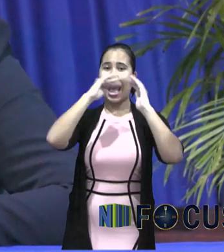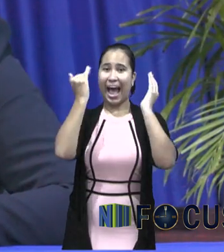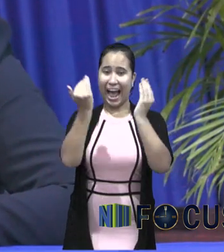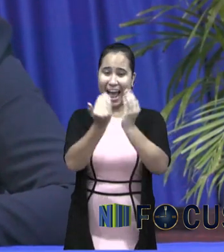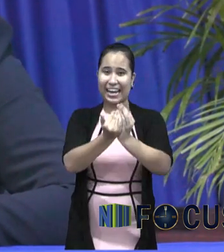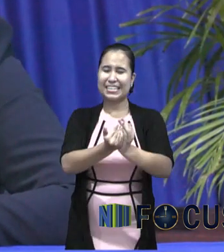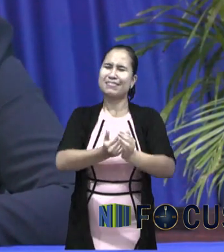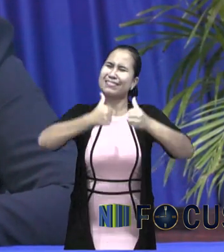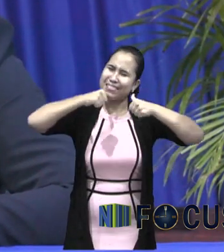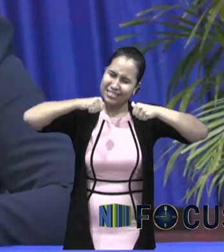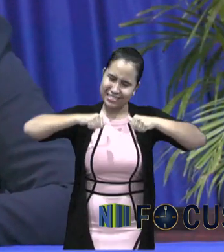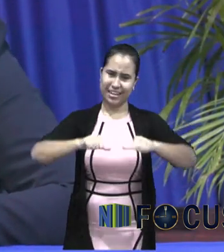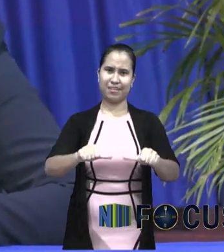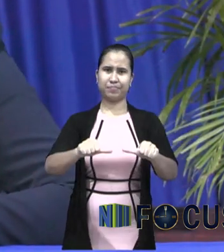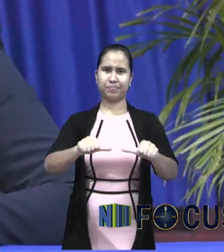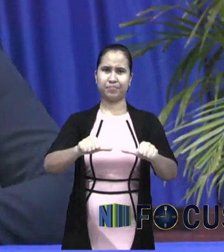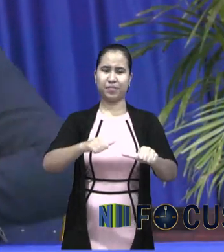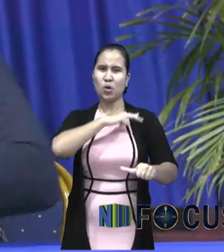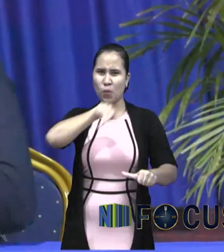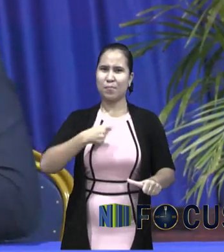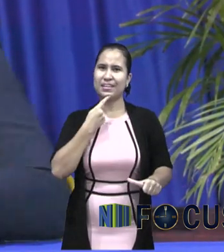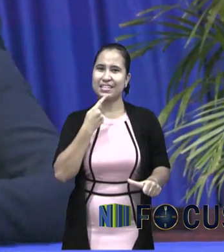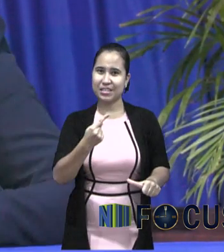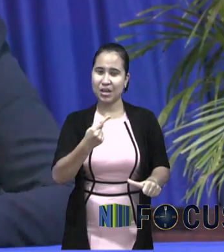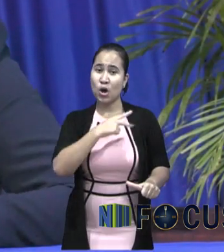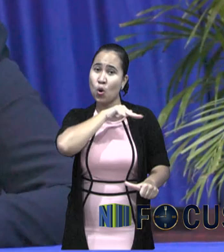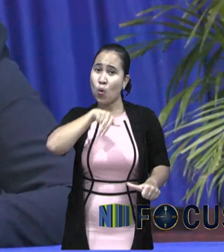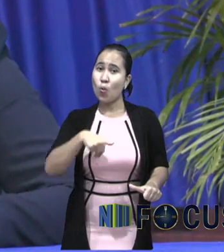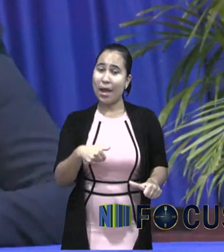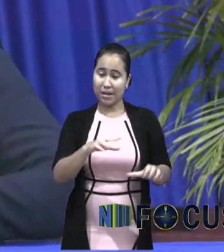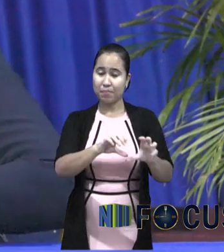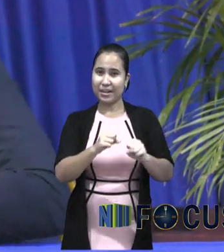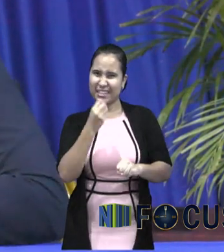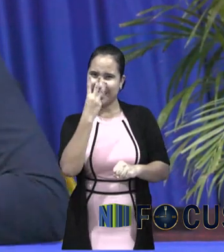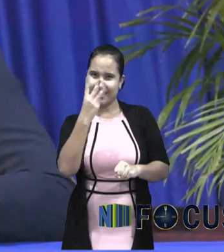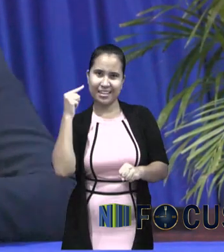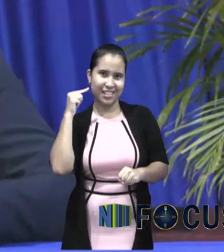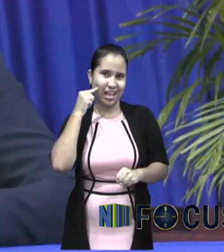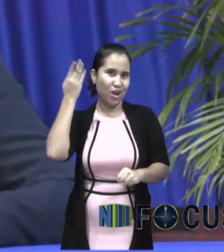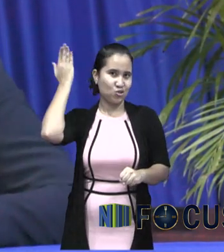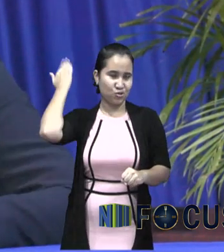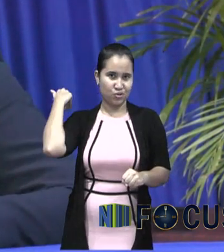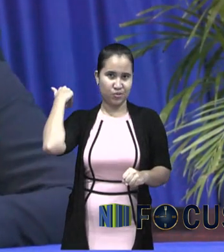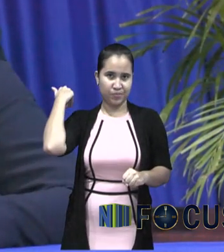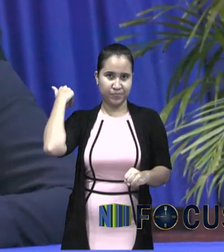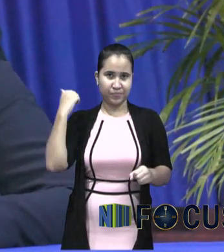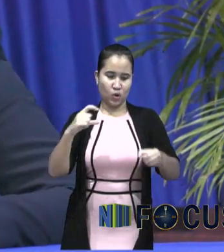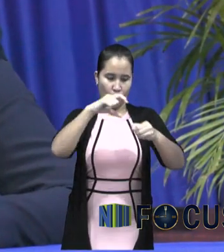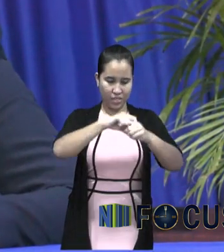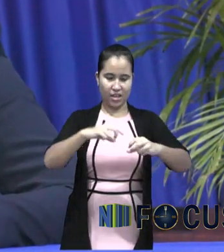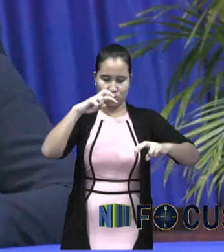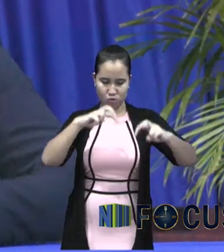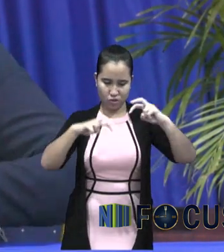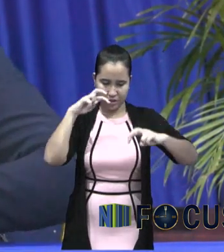heel stringent geweest. Dus hebben wij gezegd, wij nemen de 3. We gaan 3 dagen terug in de contact